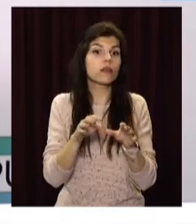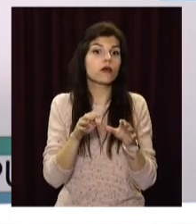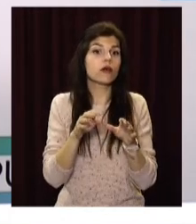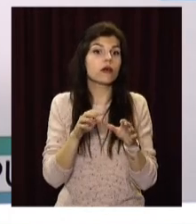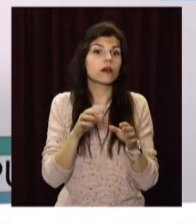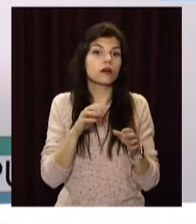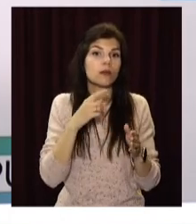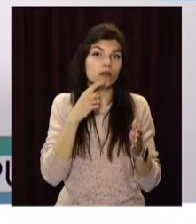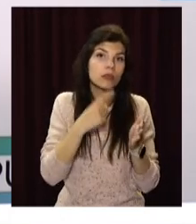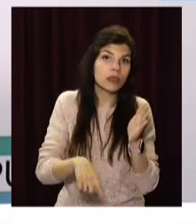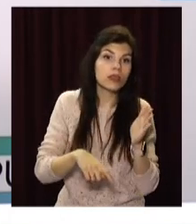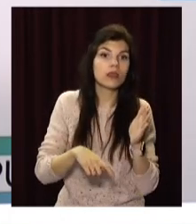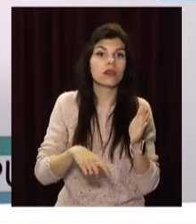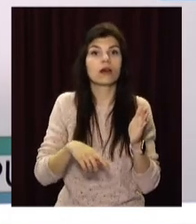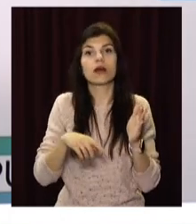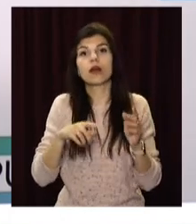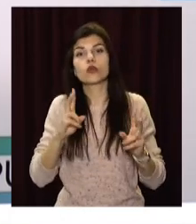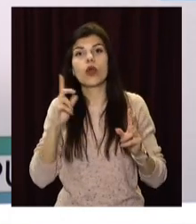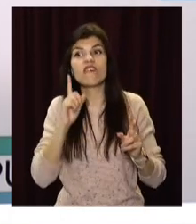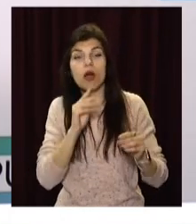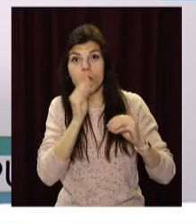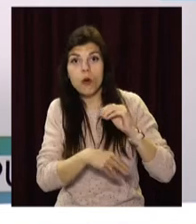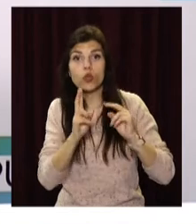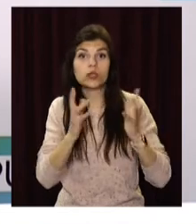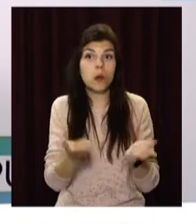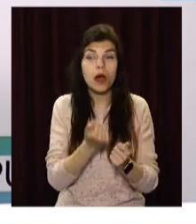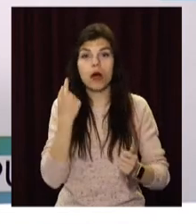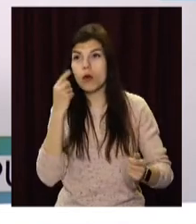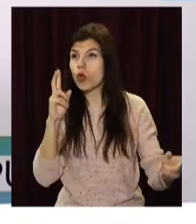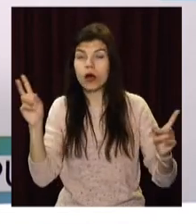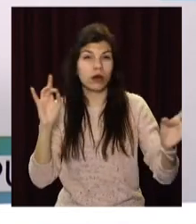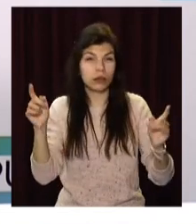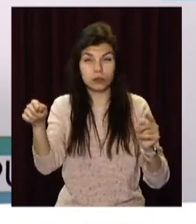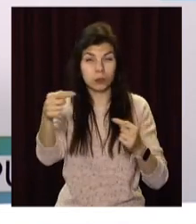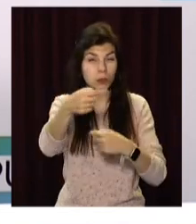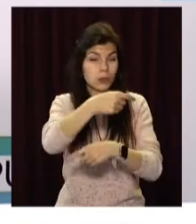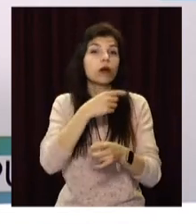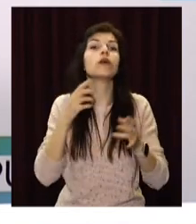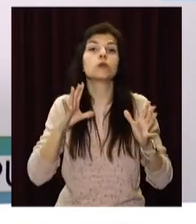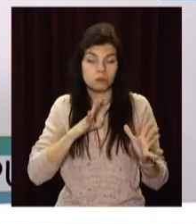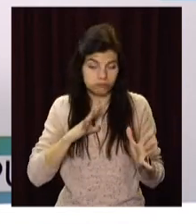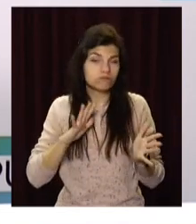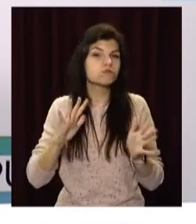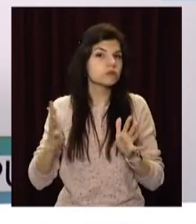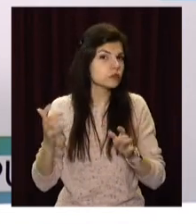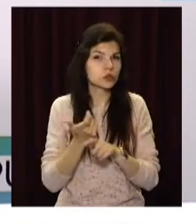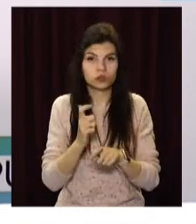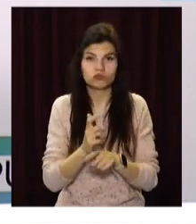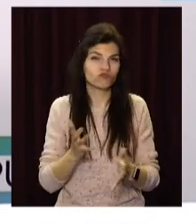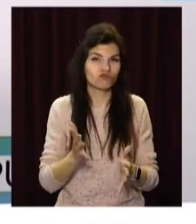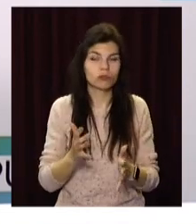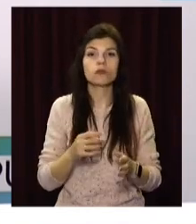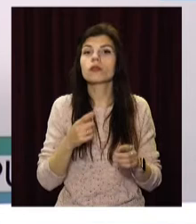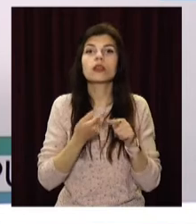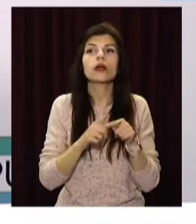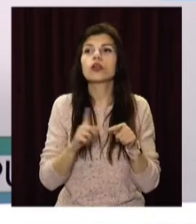німцям. Про те, що хтось от переховує євреїв, хтось рятує євреїв. Тому, на жаль, таке і таке траплялося. Це не свідчить